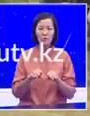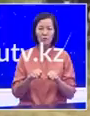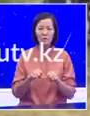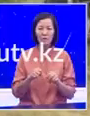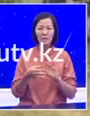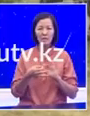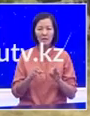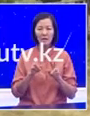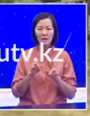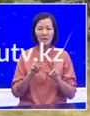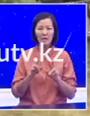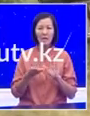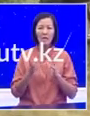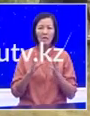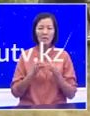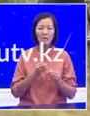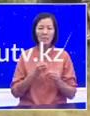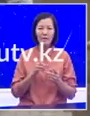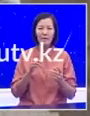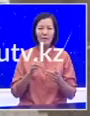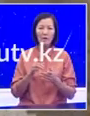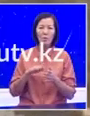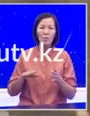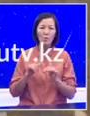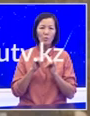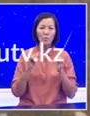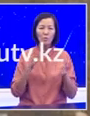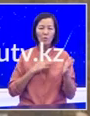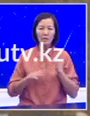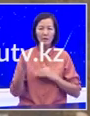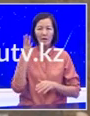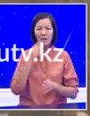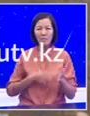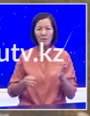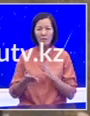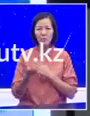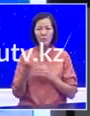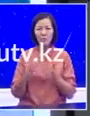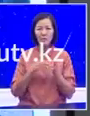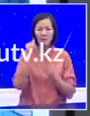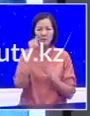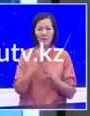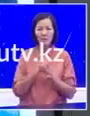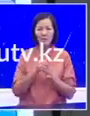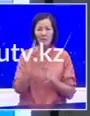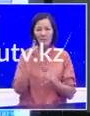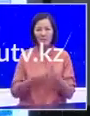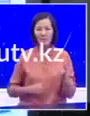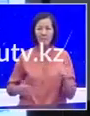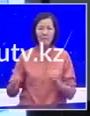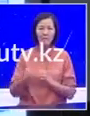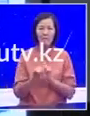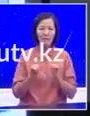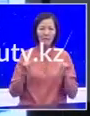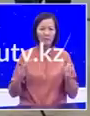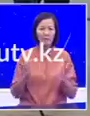таразылады. Жалпы сапар мазмұнды өтті, өңір өркенде оқуантты. Алматы облысы өткен 8 айда сенімді ілгерлепті.